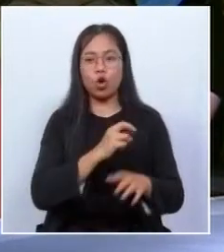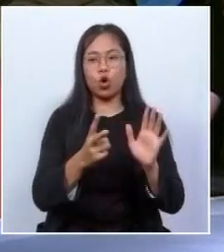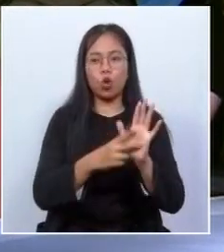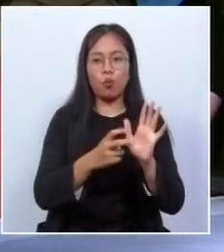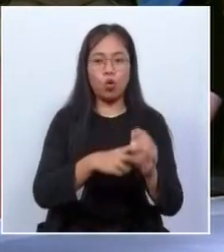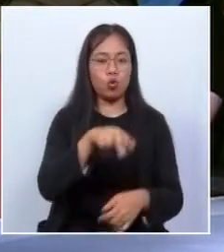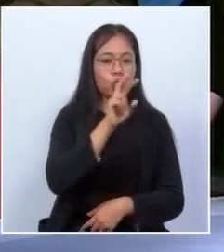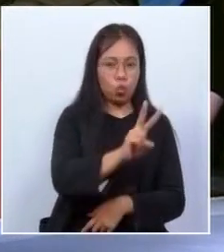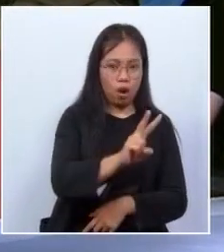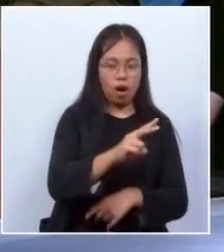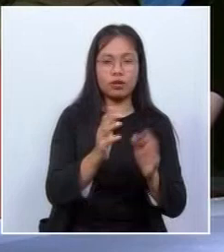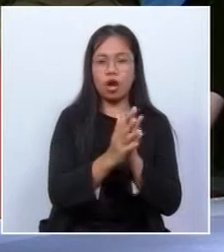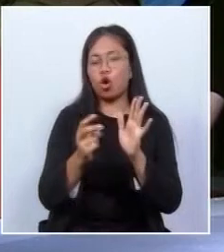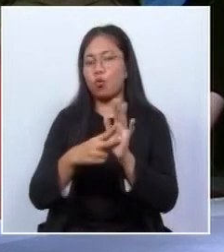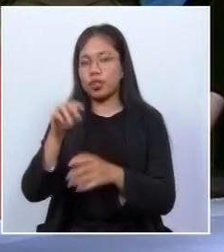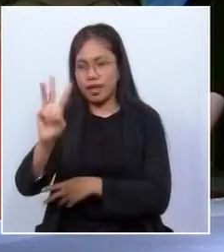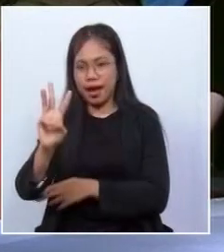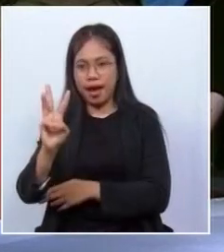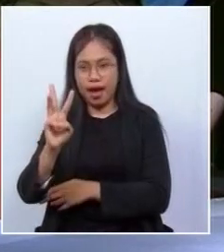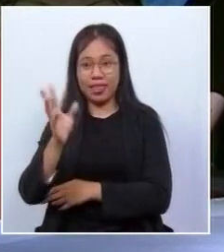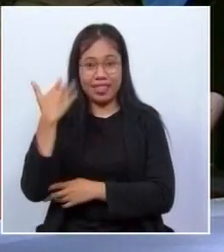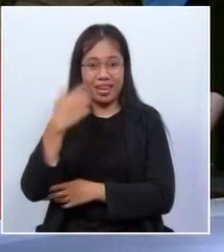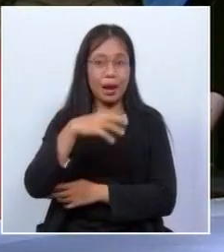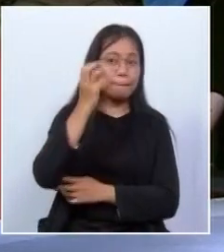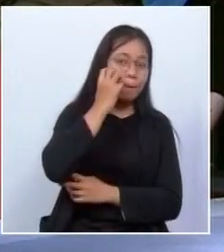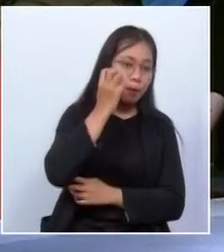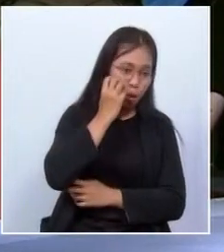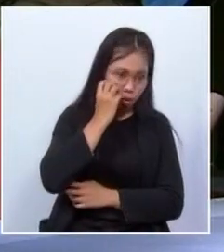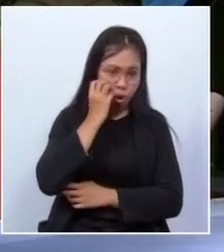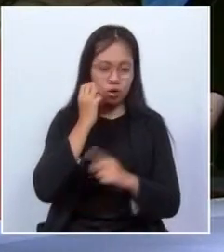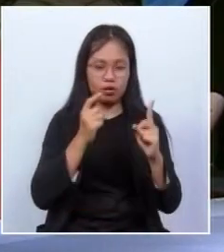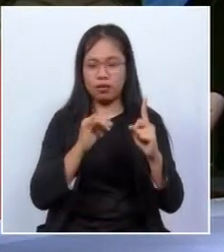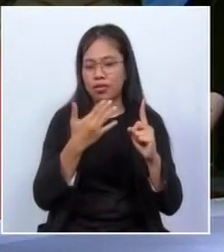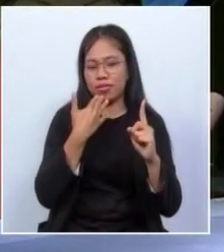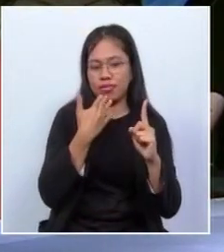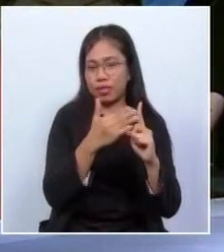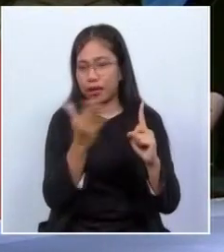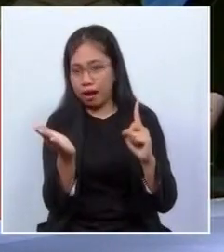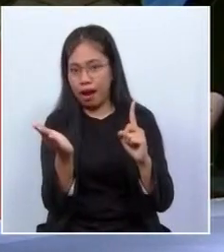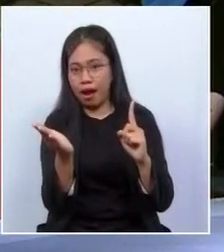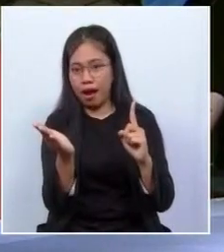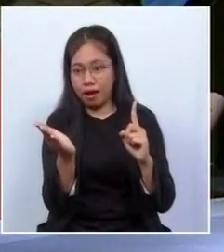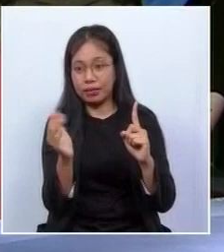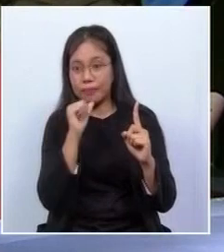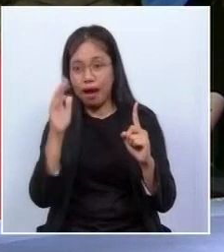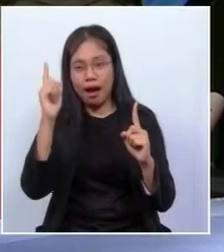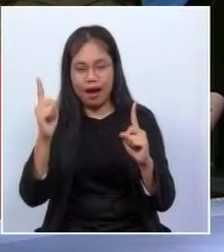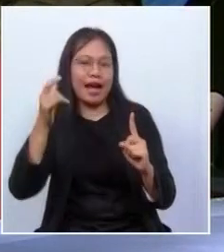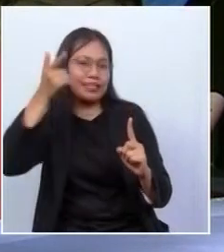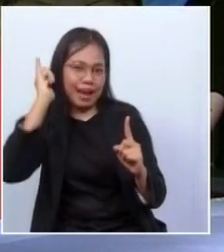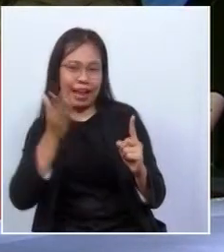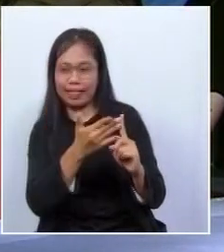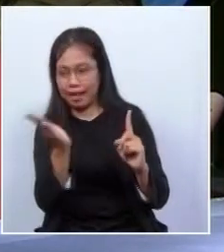menanggapi diawali dengan calon Nom UT bapakab bertanya kepada calon Presiden nomor urut 3 Bapak Ganjar pranowo kami persilakan Pak